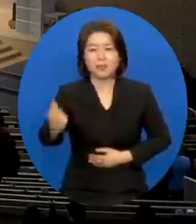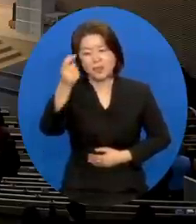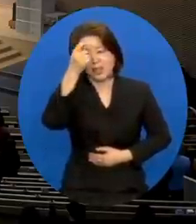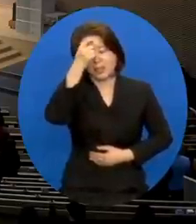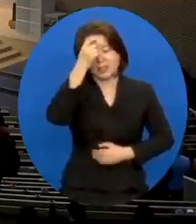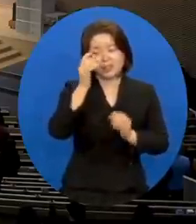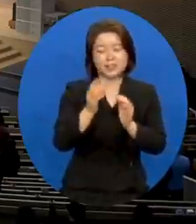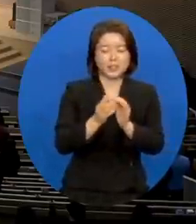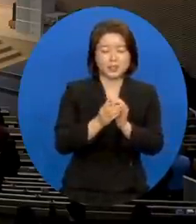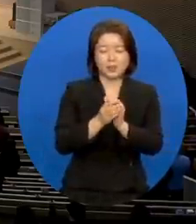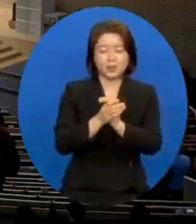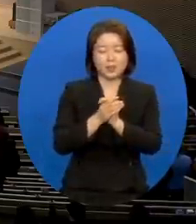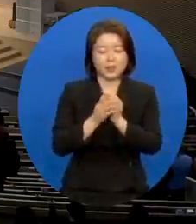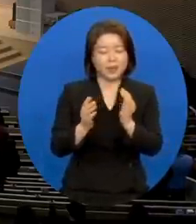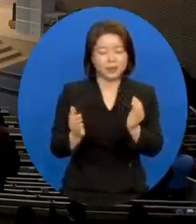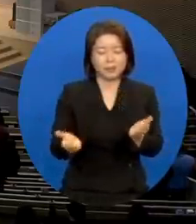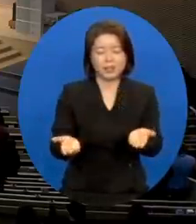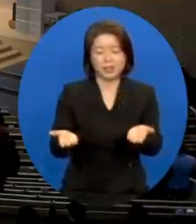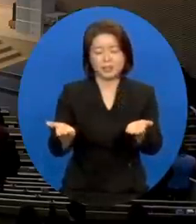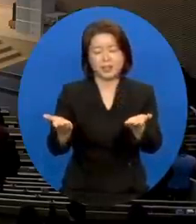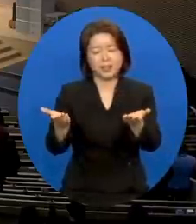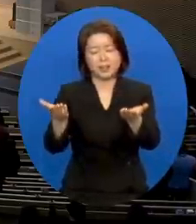we hope